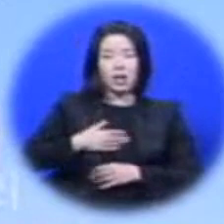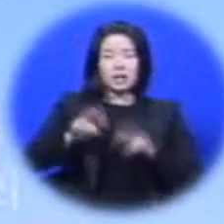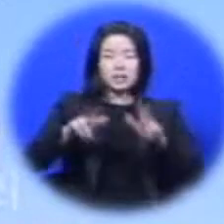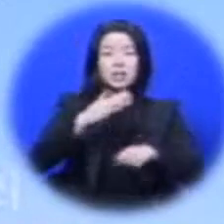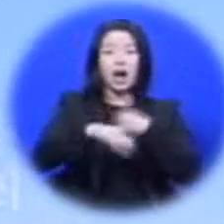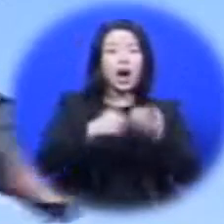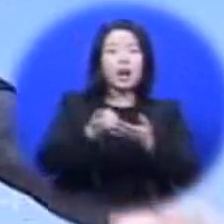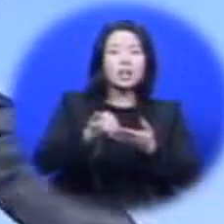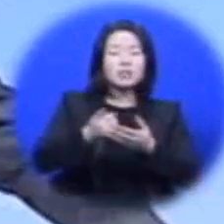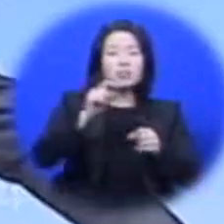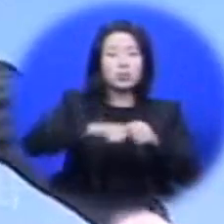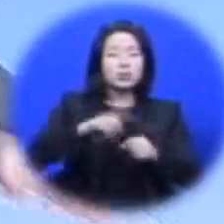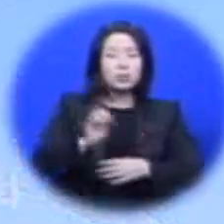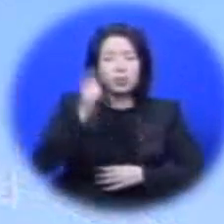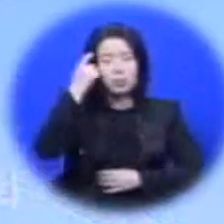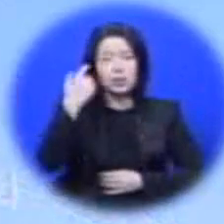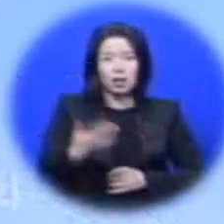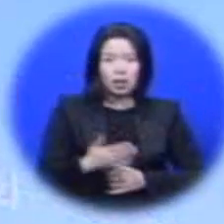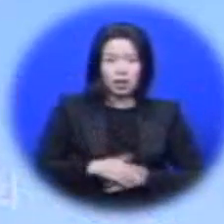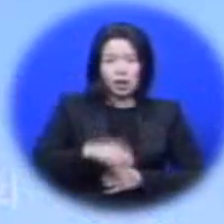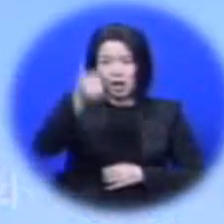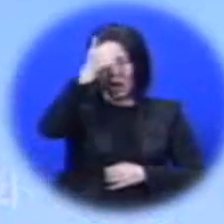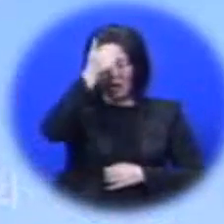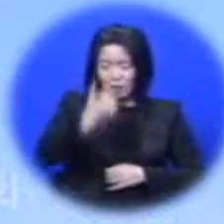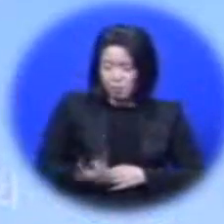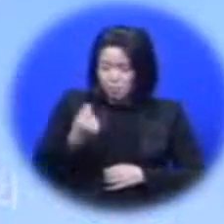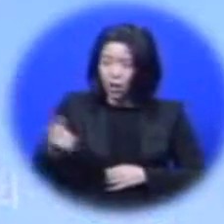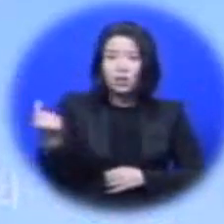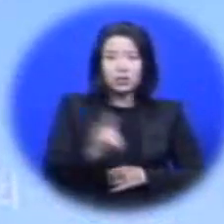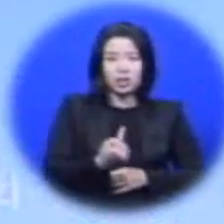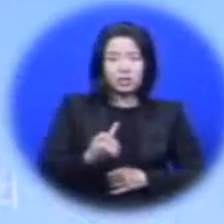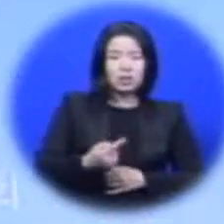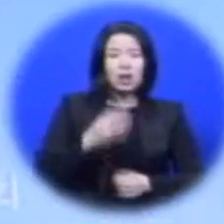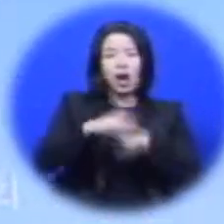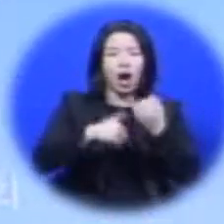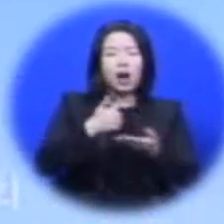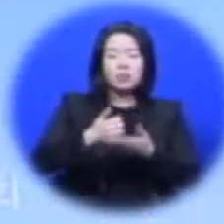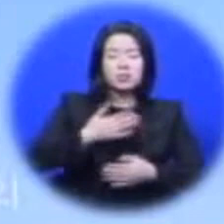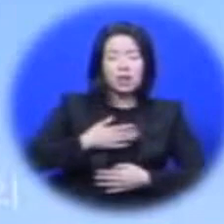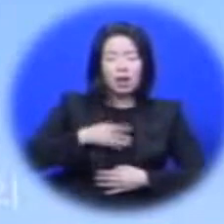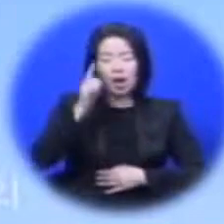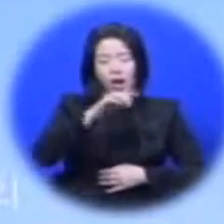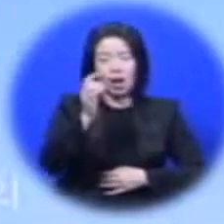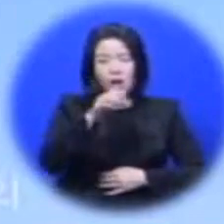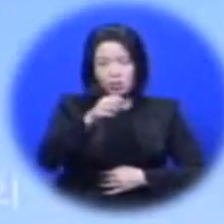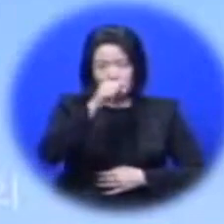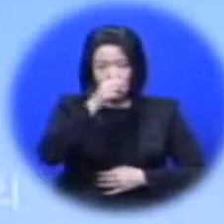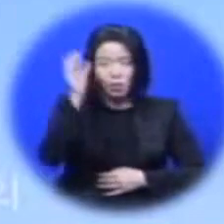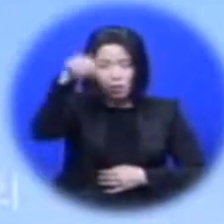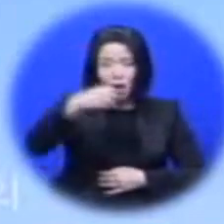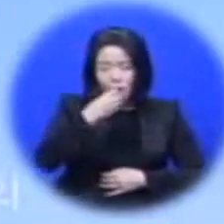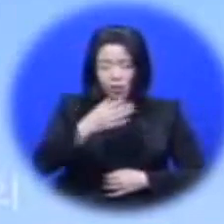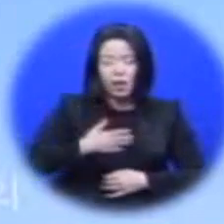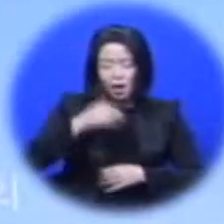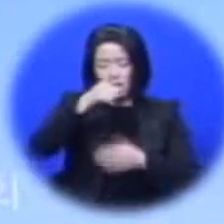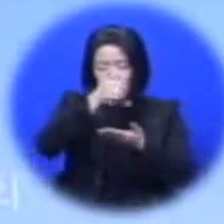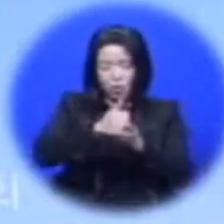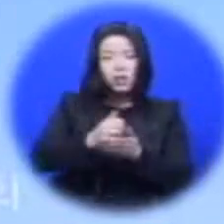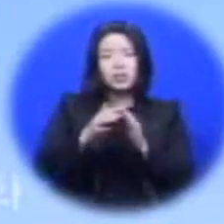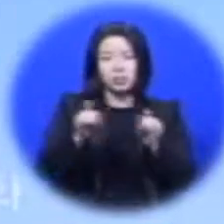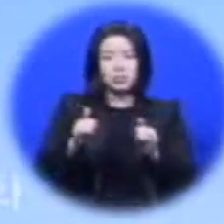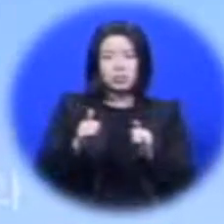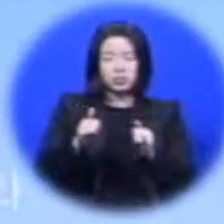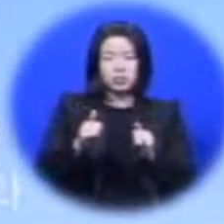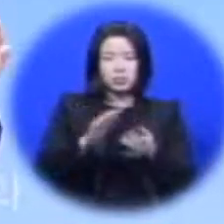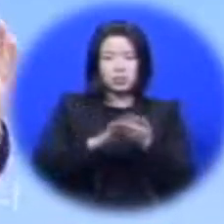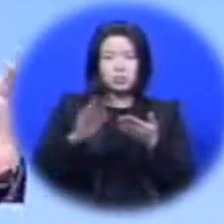뭡니까? 아담이 빨리 뛰쳐나와서 하나님 제가 선악과 따먹었습니다. 하나님 제가 죄를 지었습니다. 하나님 용서해